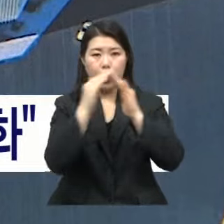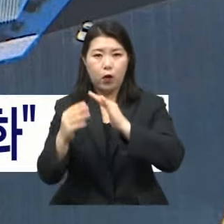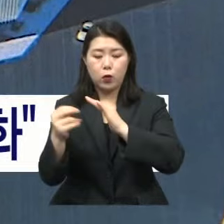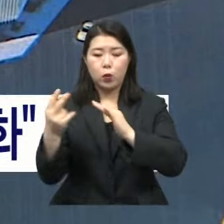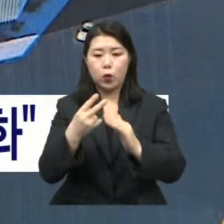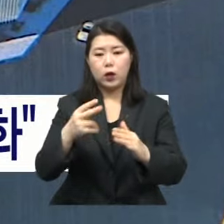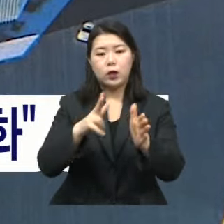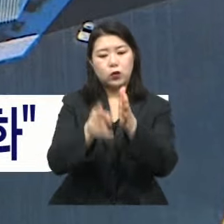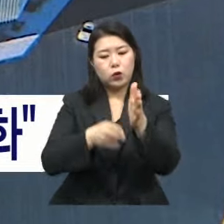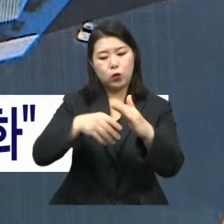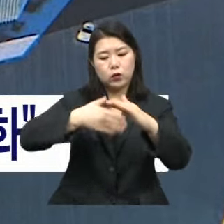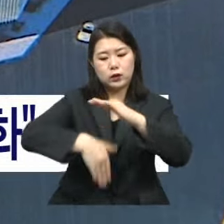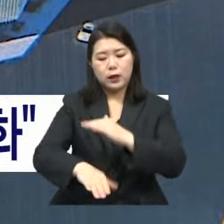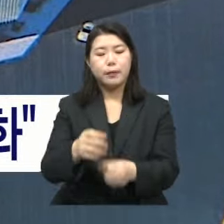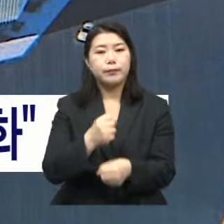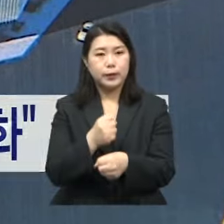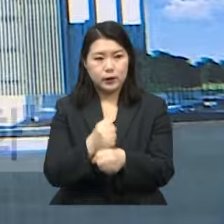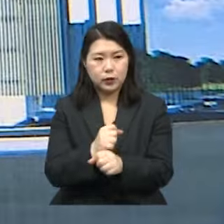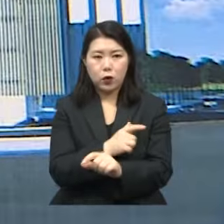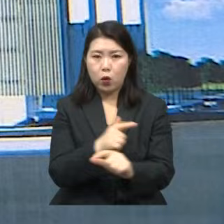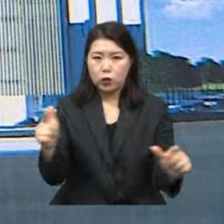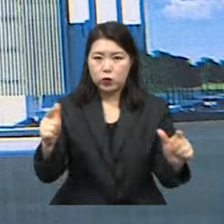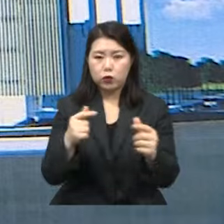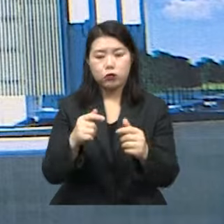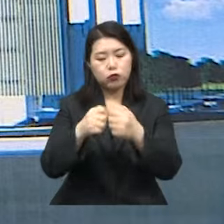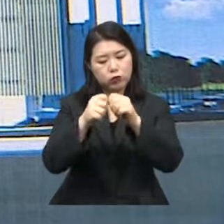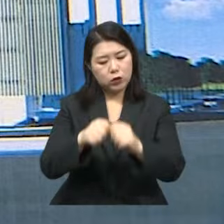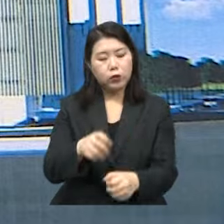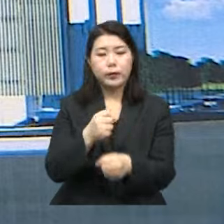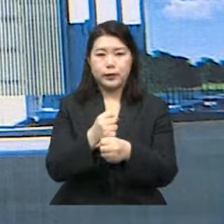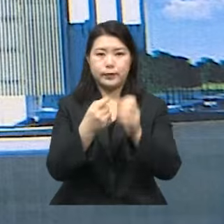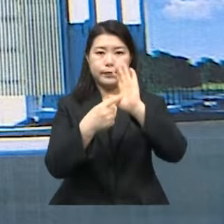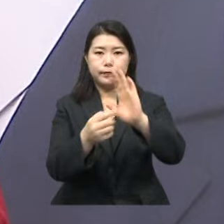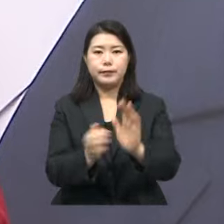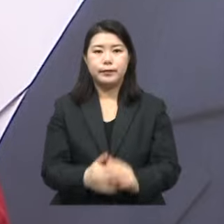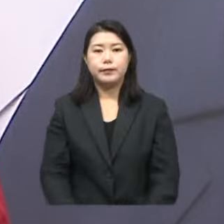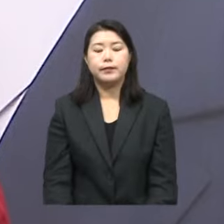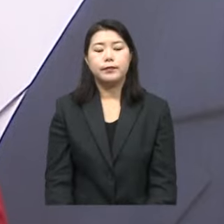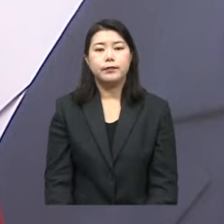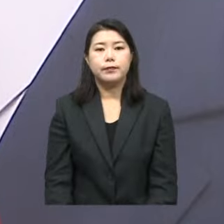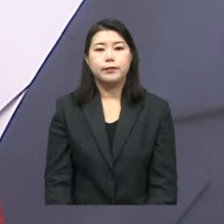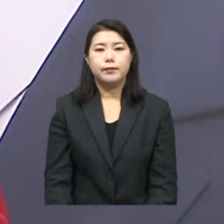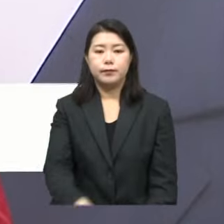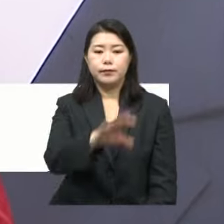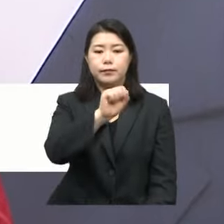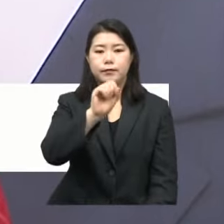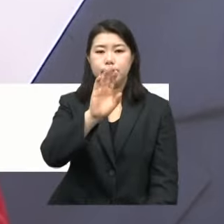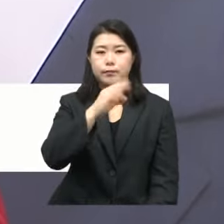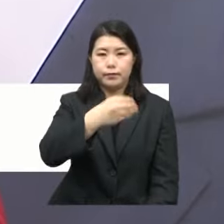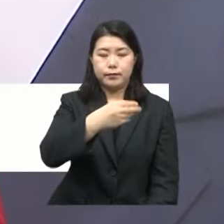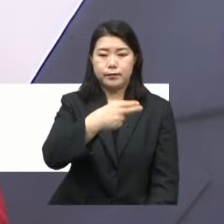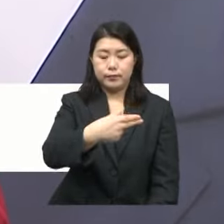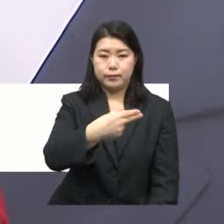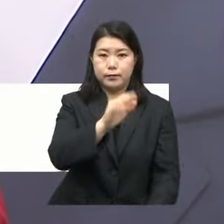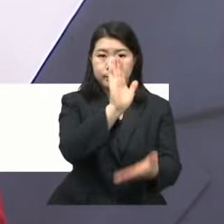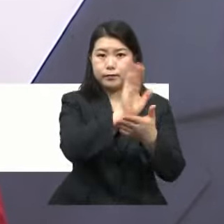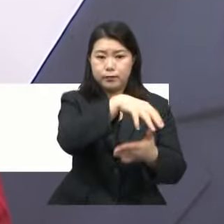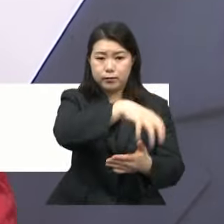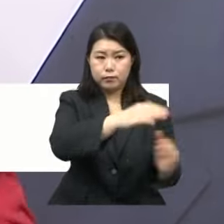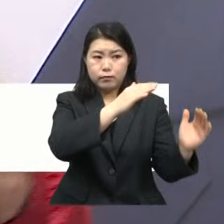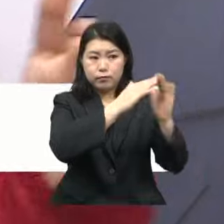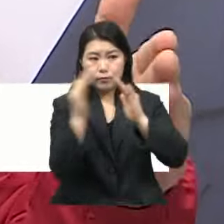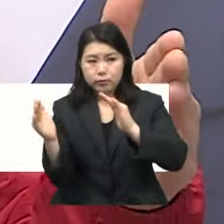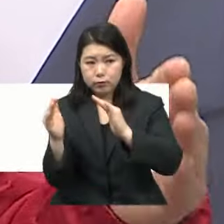철도 지하화를 위한 구체적인 청사진을 그리겠다고 약속했습니다. SH 본사 이전 같은 경우는